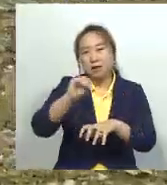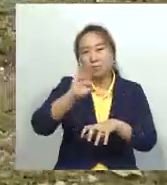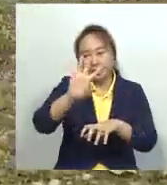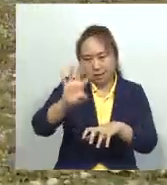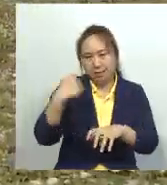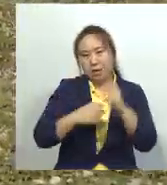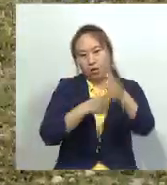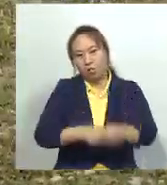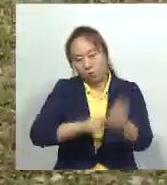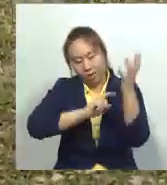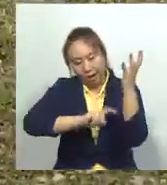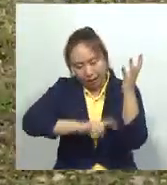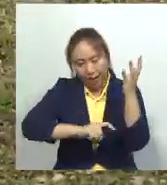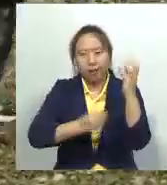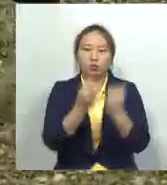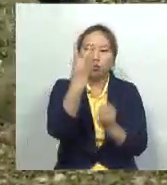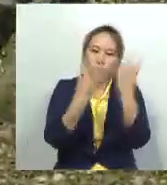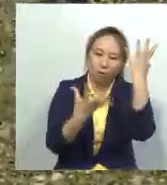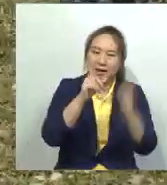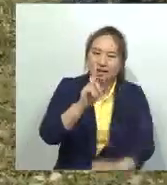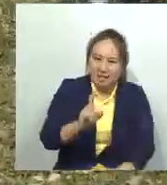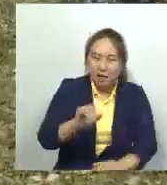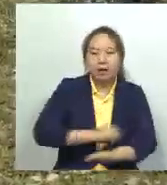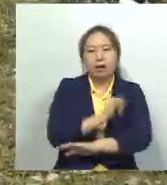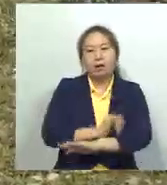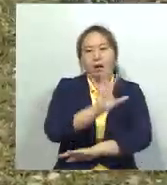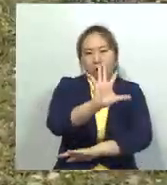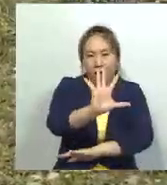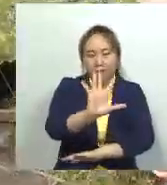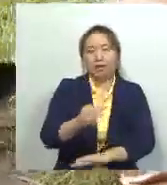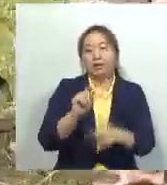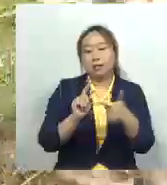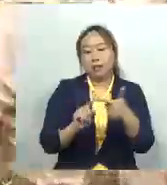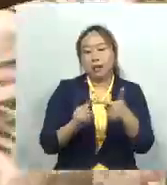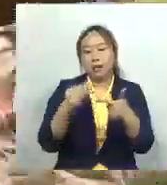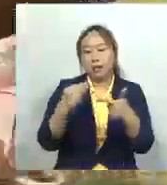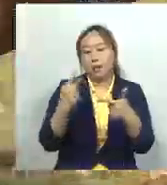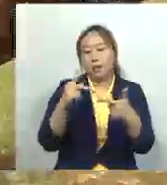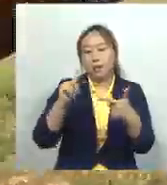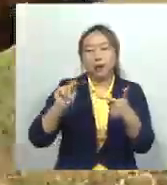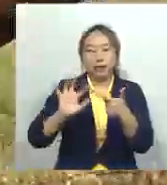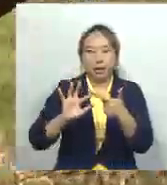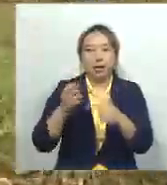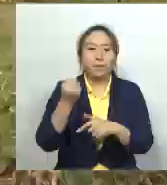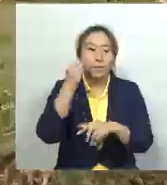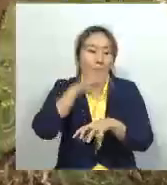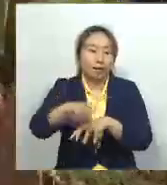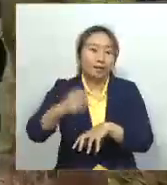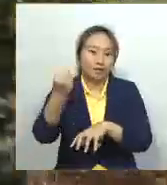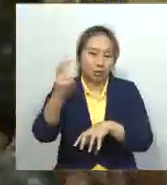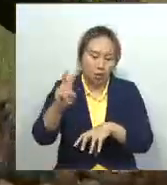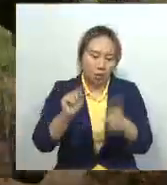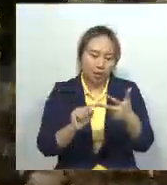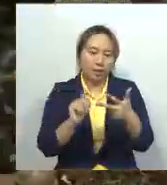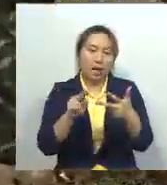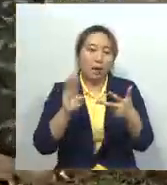นยางพาราและก็พืชสวนเนี่ยเสียหายจำนวน5ไร่รองลงมาคือที่อำเภอโพตากนะครับ12หลังคาเรือนแล้วก็ที่อำเภอท่าบ่อ10หลังค